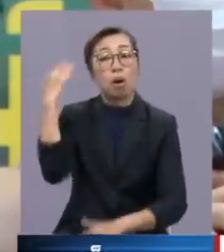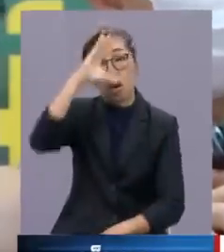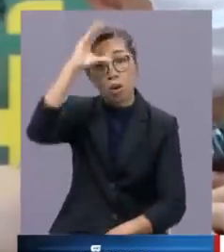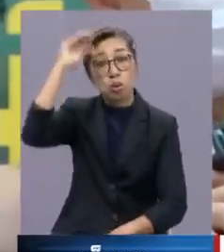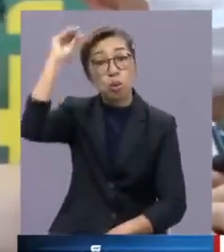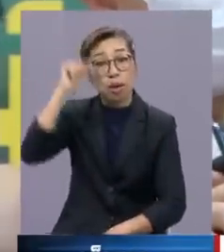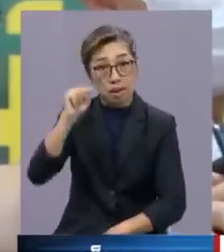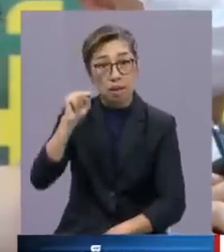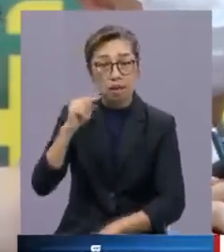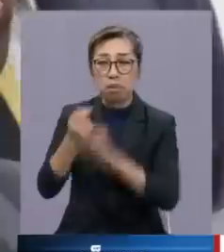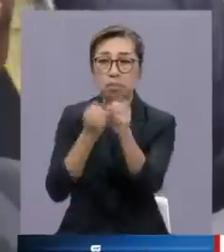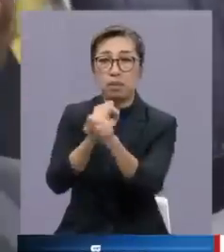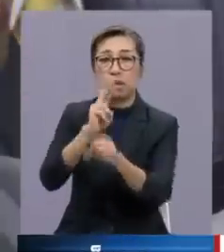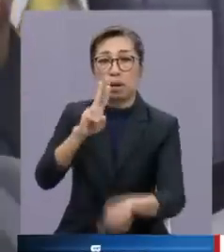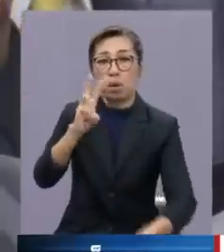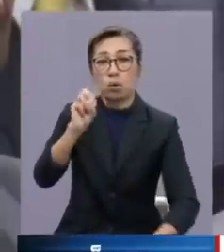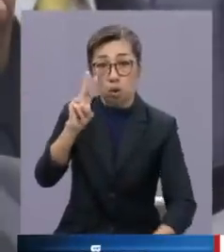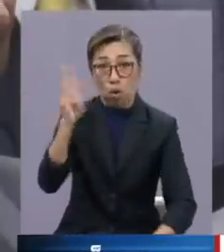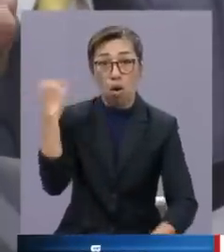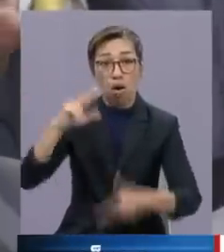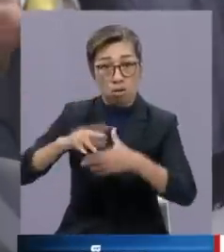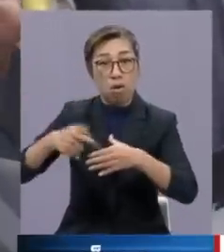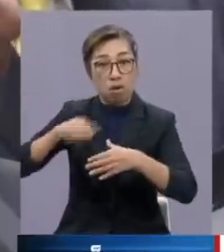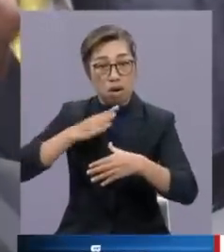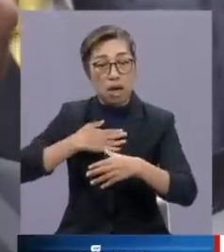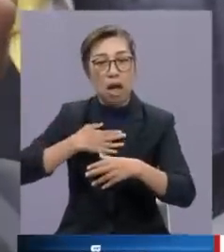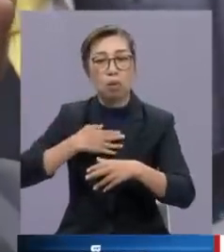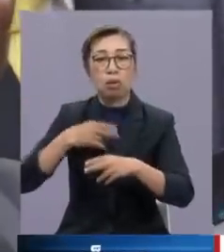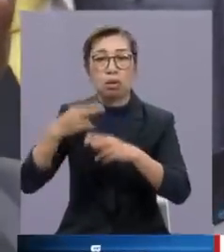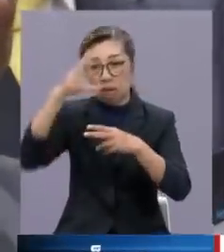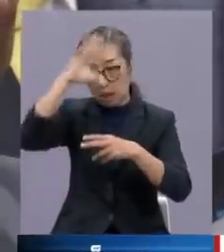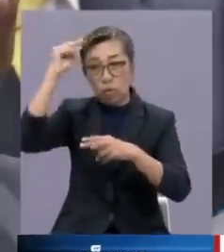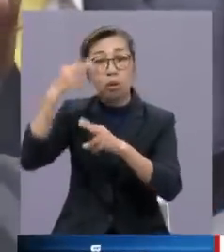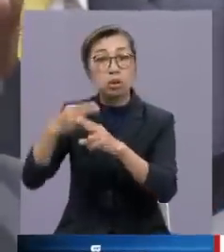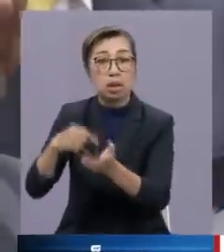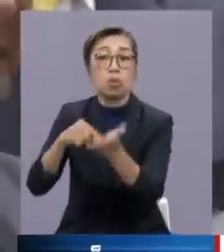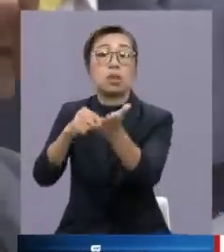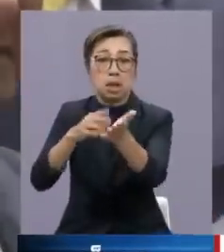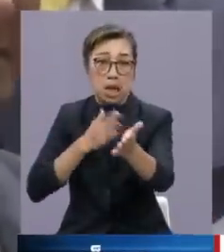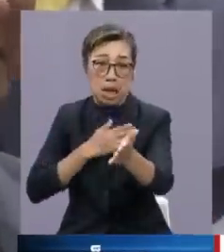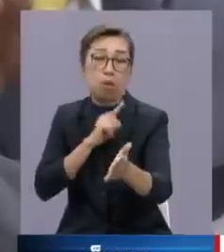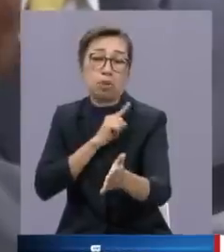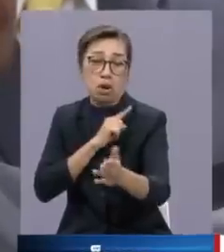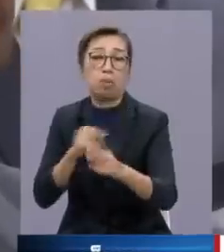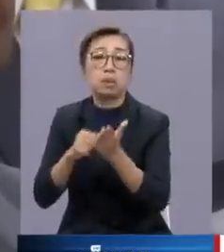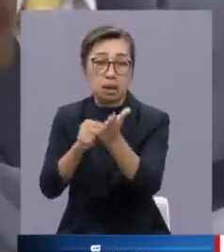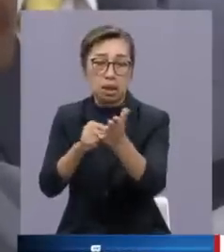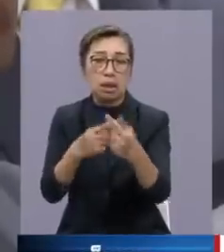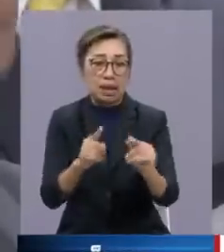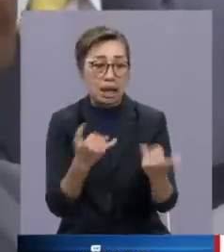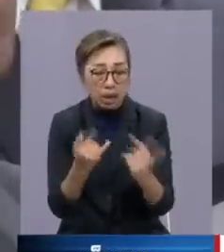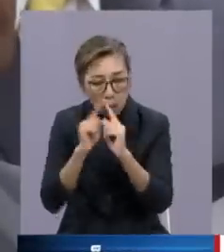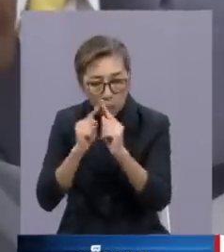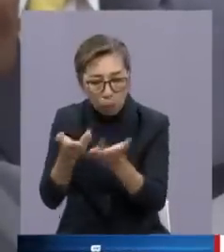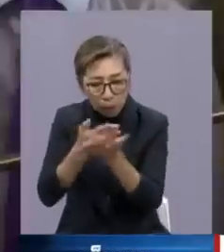เมื่อปี62พรรคพลังประชารัฐก็เป็นคนเสนอส่วนรอบนี้ยังไม่ได้มีการคุยกันที่มามีการปรากฏชื่อคุณสุช